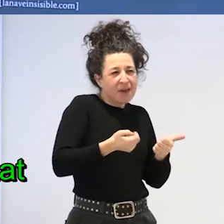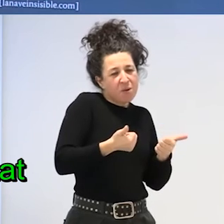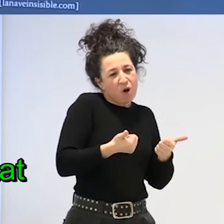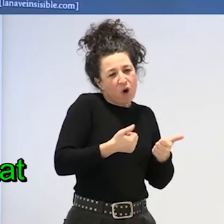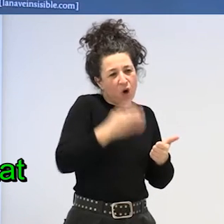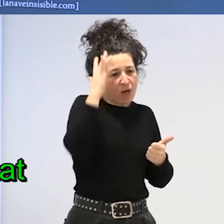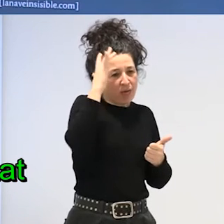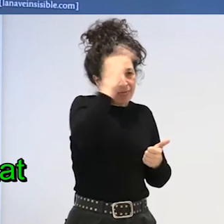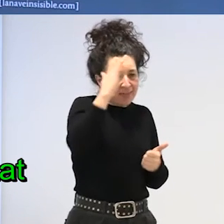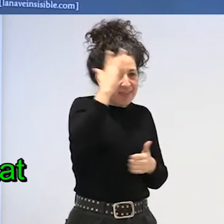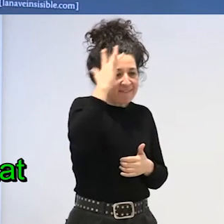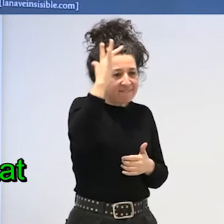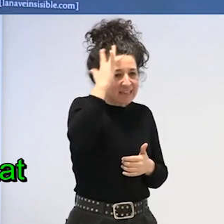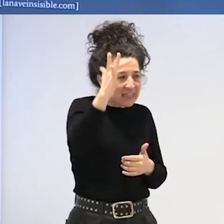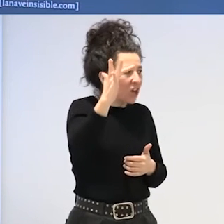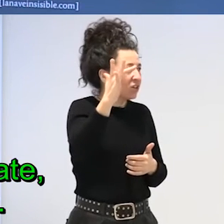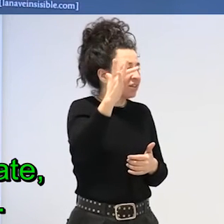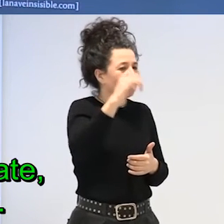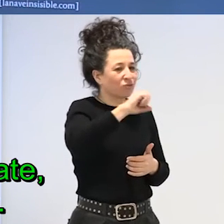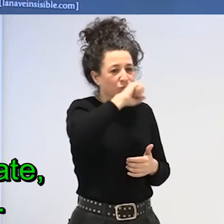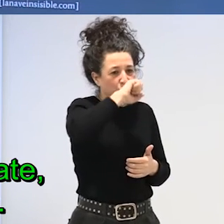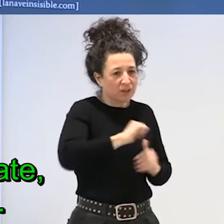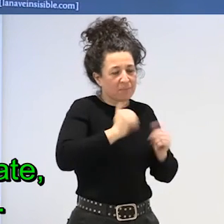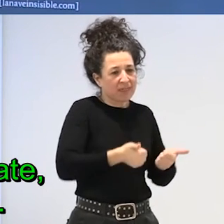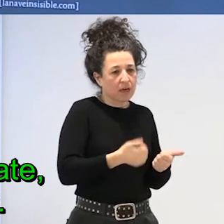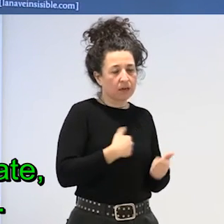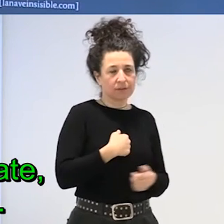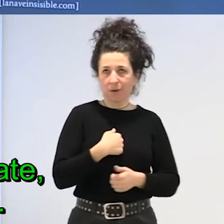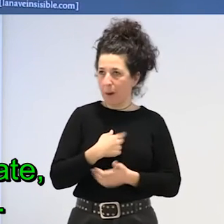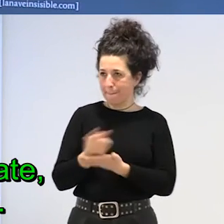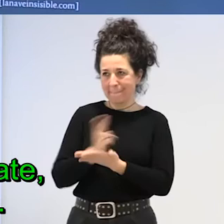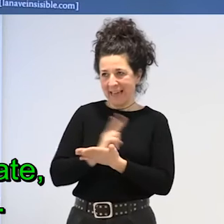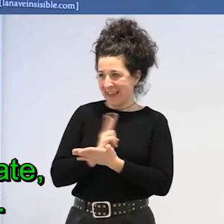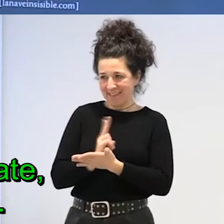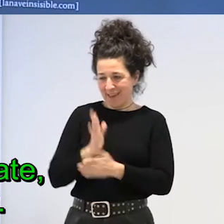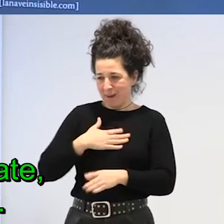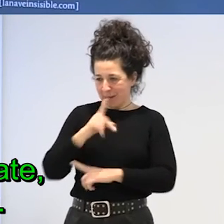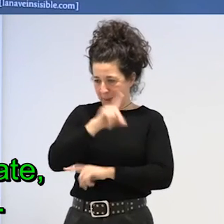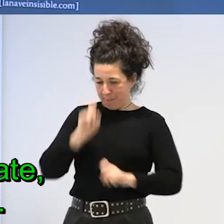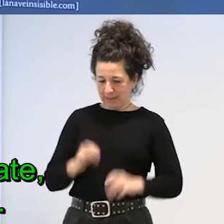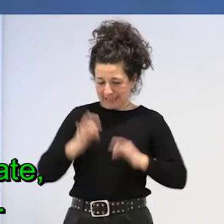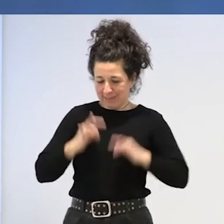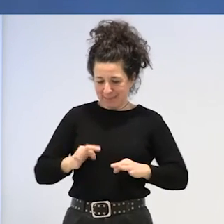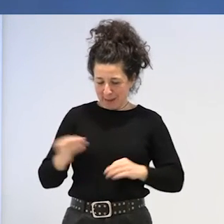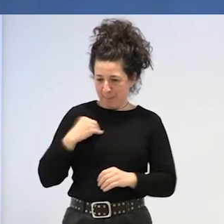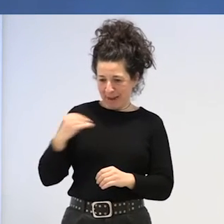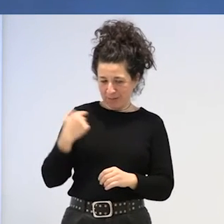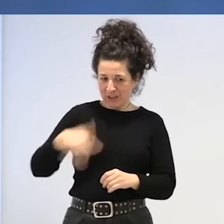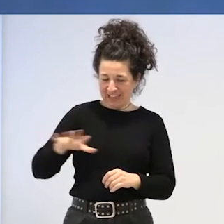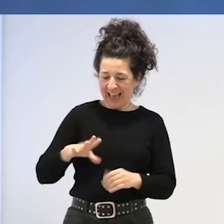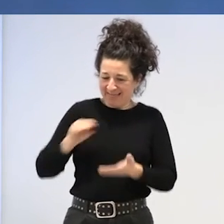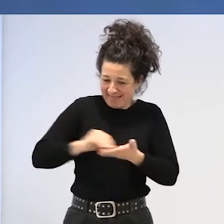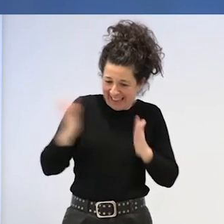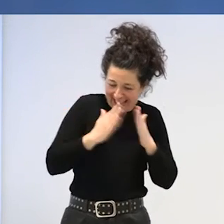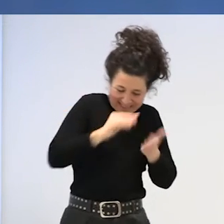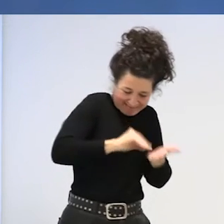Bai, ba, mes gaiztoa da niretzat galdera hau, beti izan da, beti galdetzen didate, eta, bueno, etxerako lanak egin ditut.